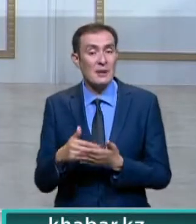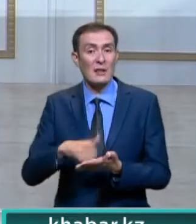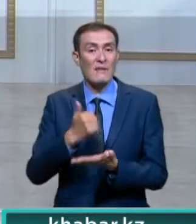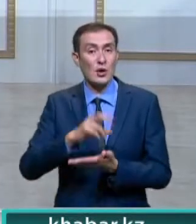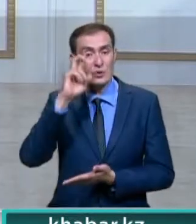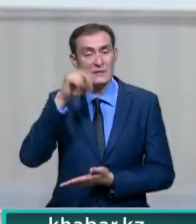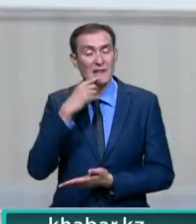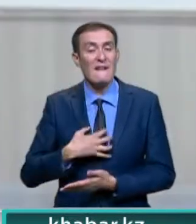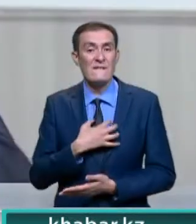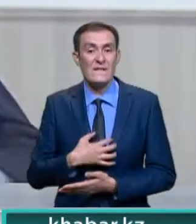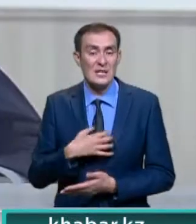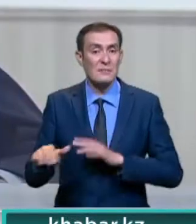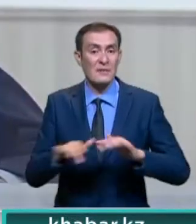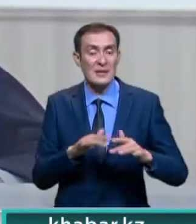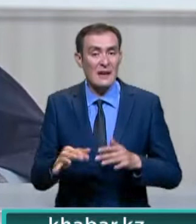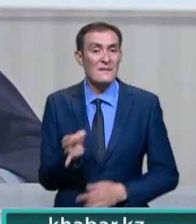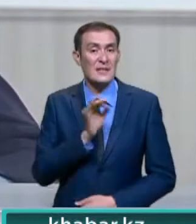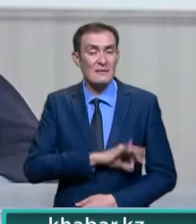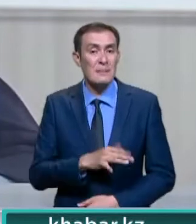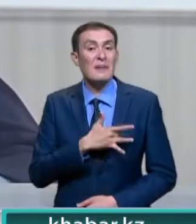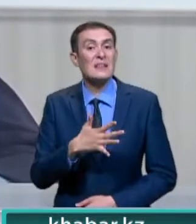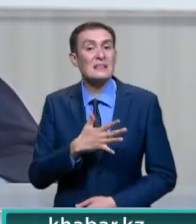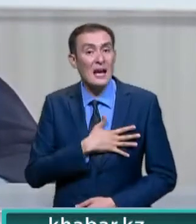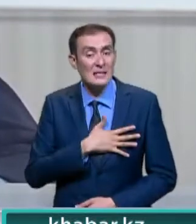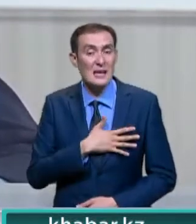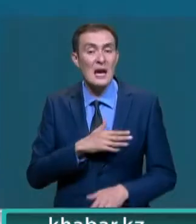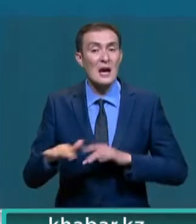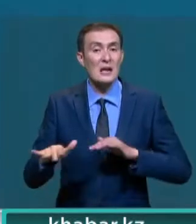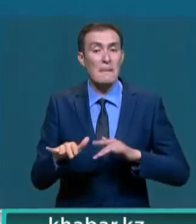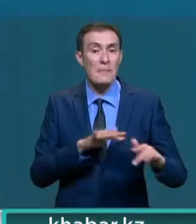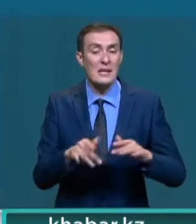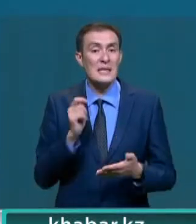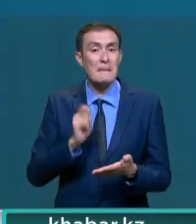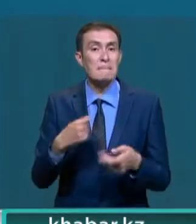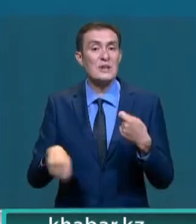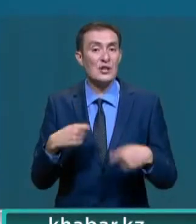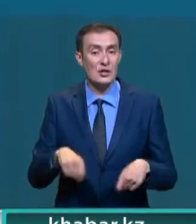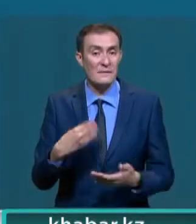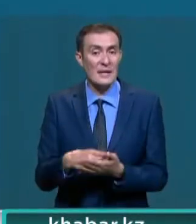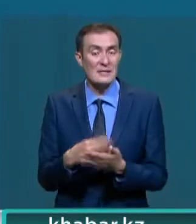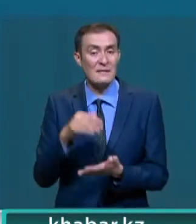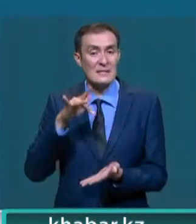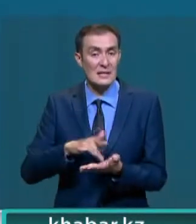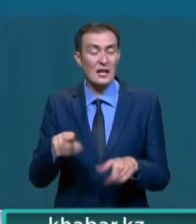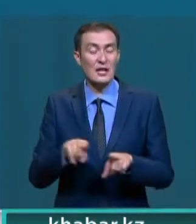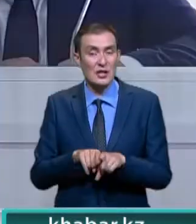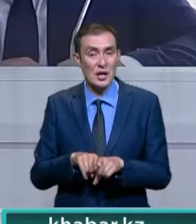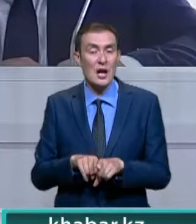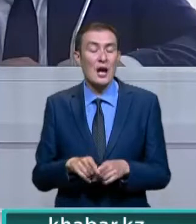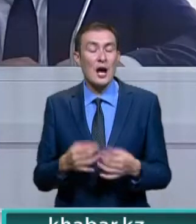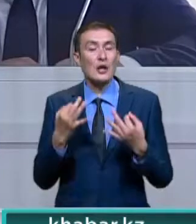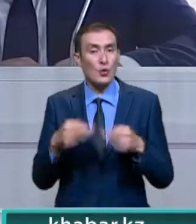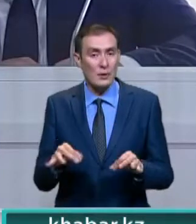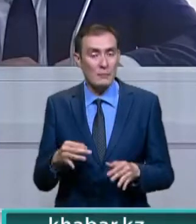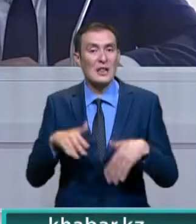президент отметил важность проведения эффективной приватизации компаний на бирже Финцентра. Казахстанский лидер также одобрил